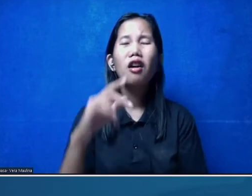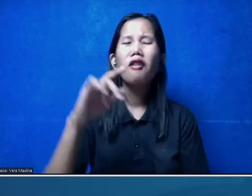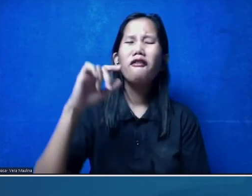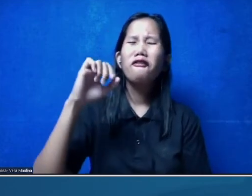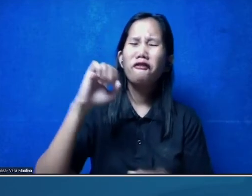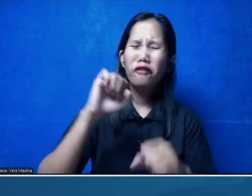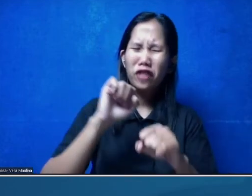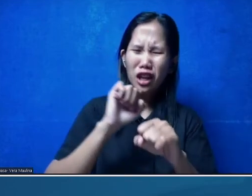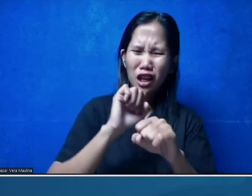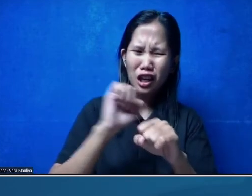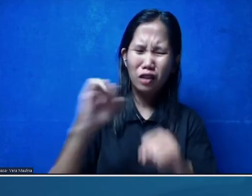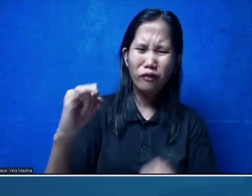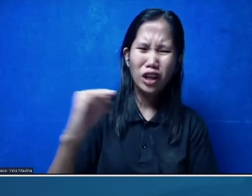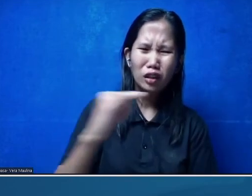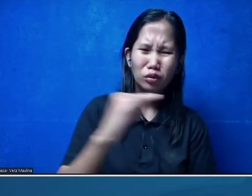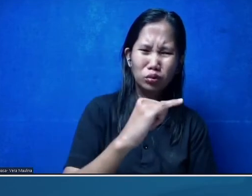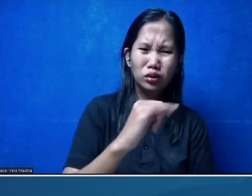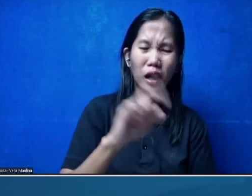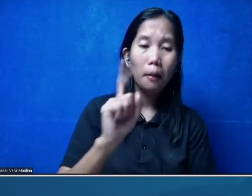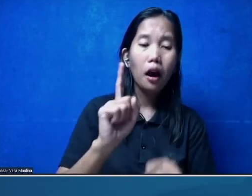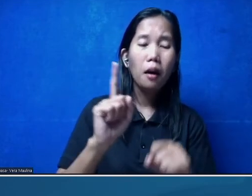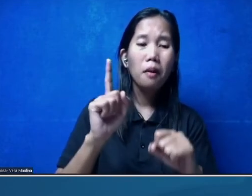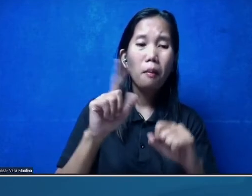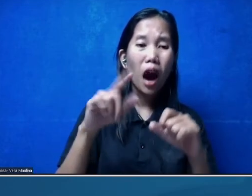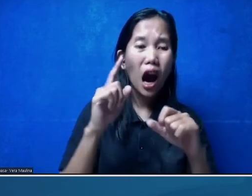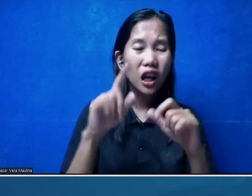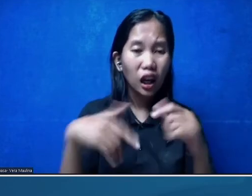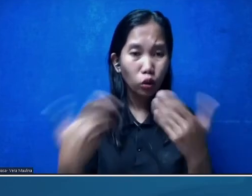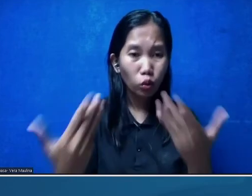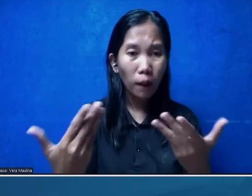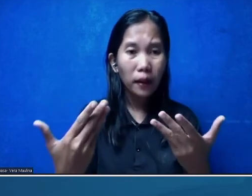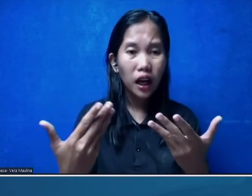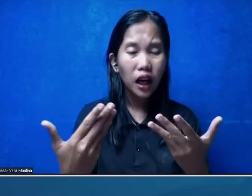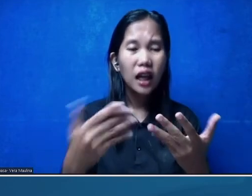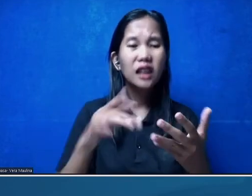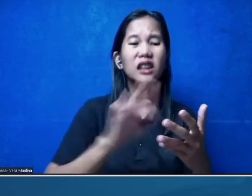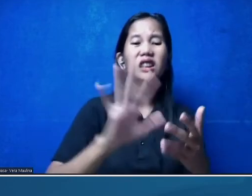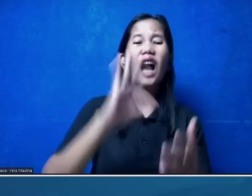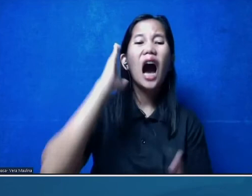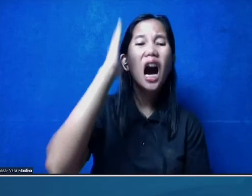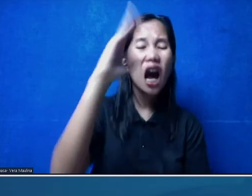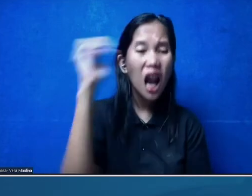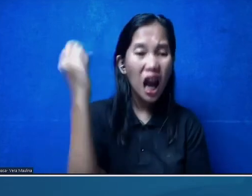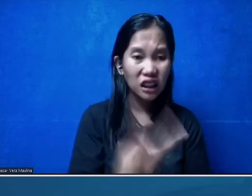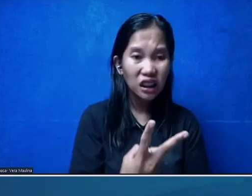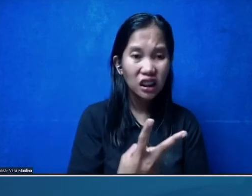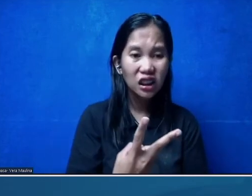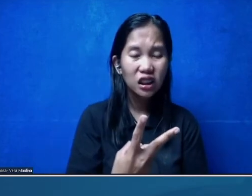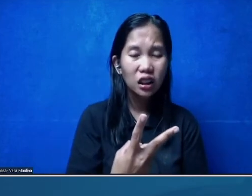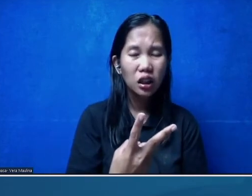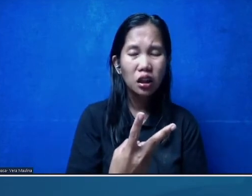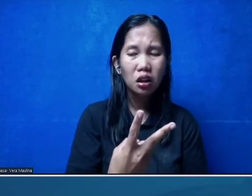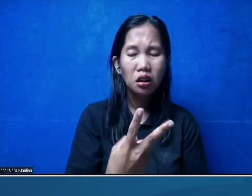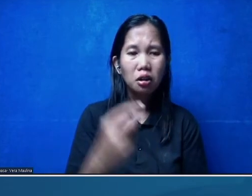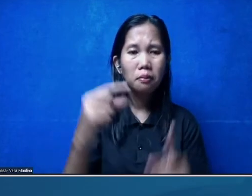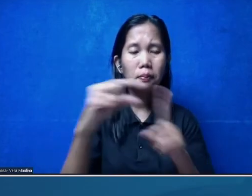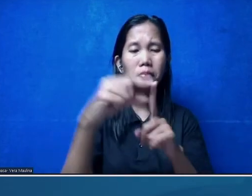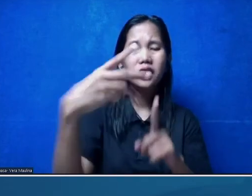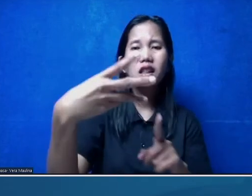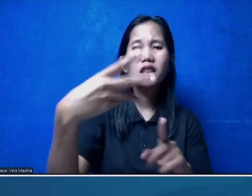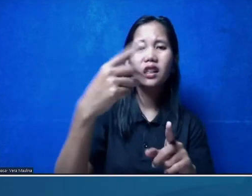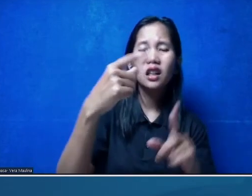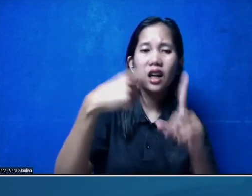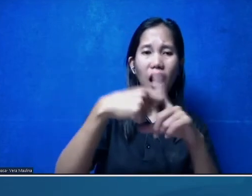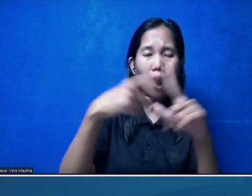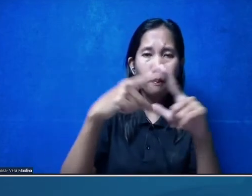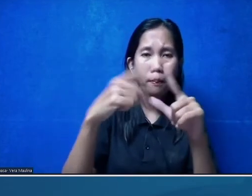lagi tidak akan ada lagi perkabungan atau Letakkan atau duka cita segala sesuatu yang lama akan berlalu